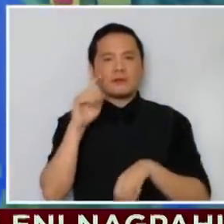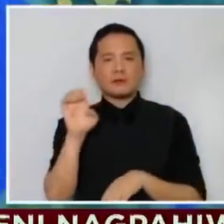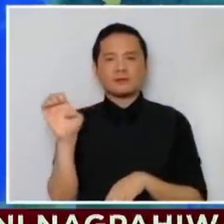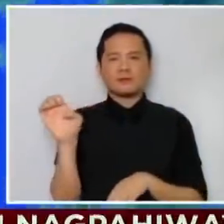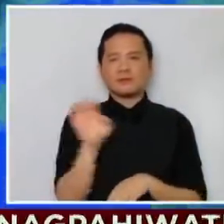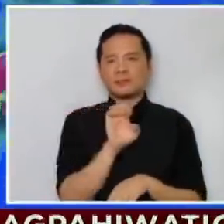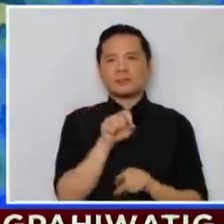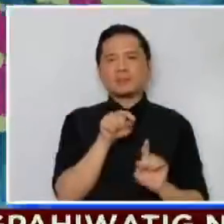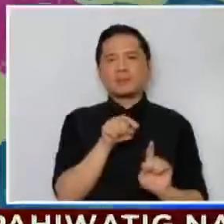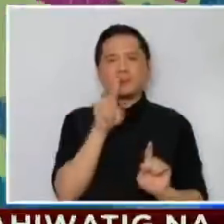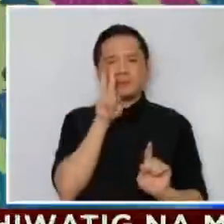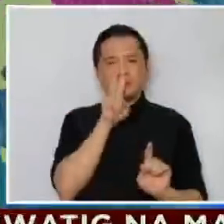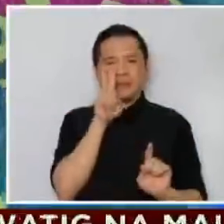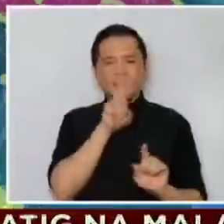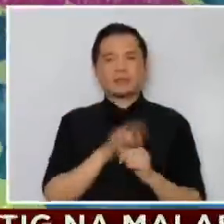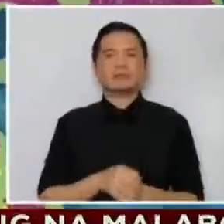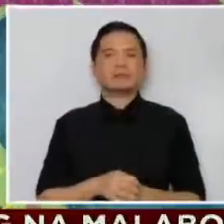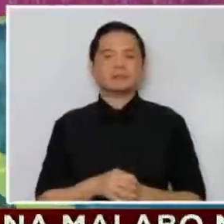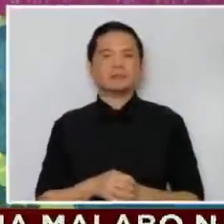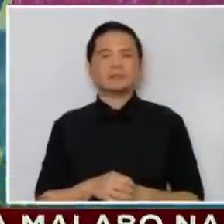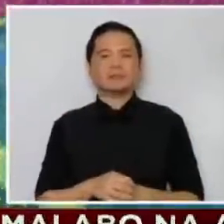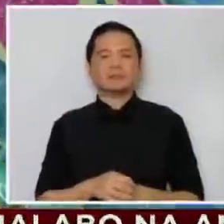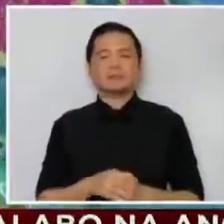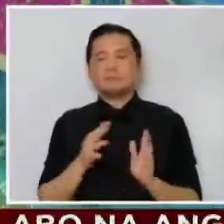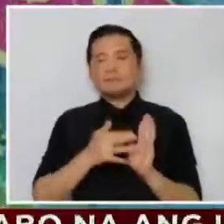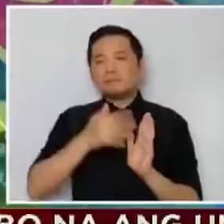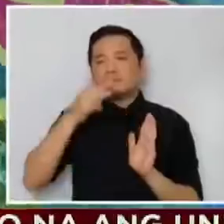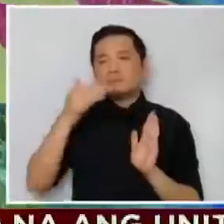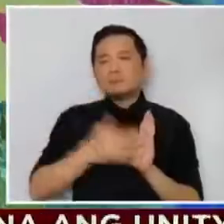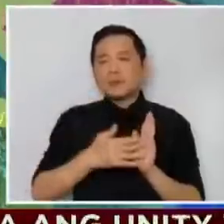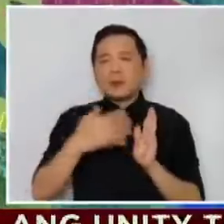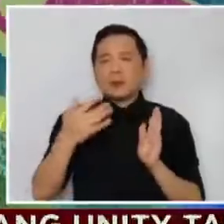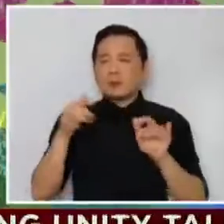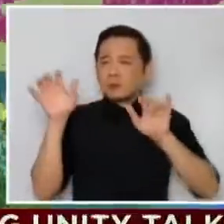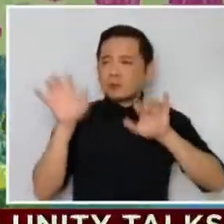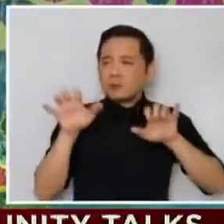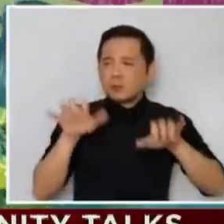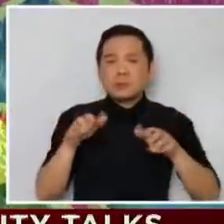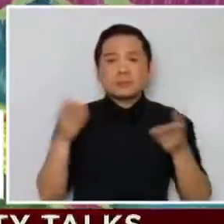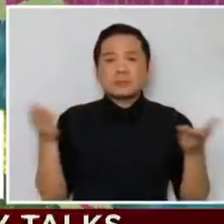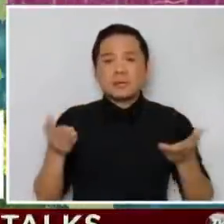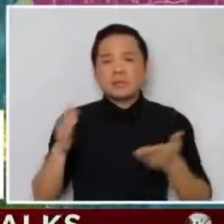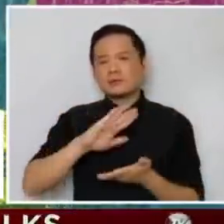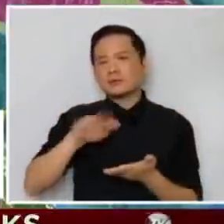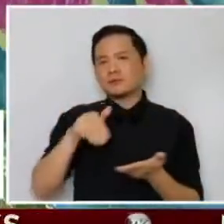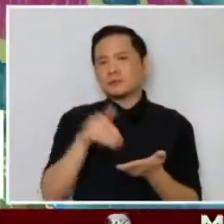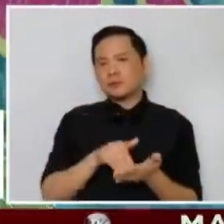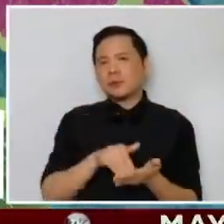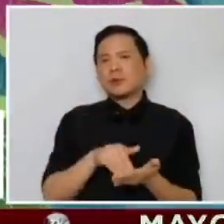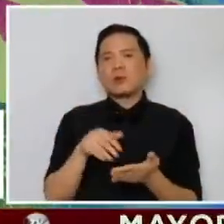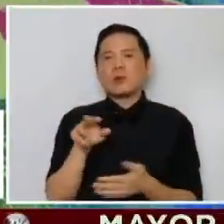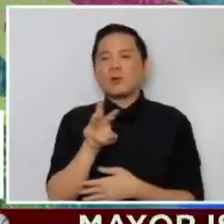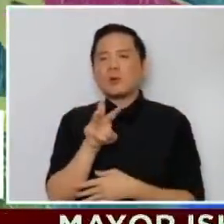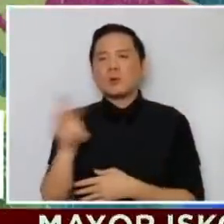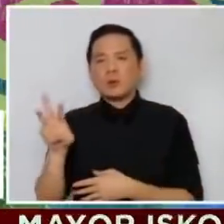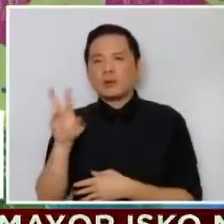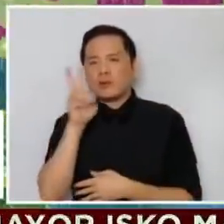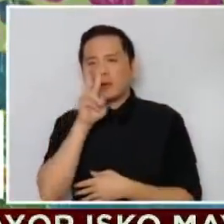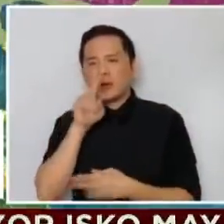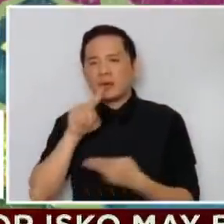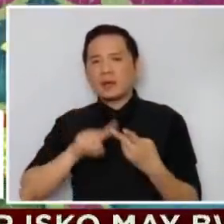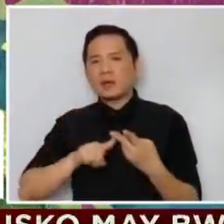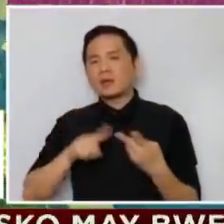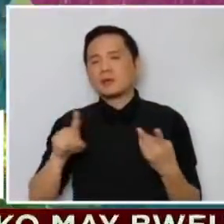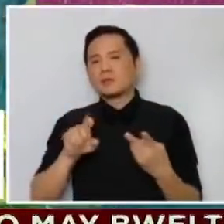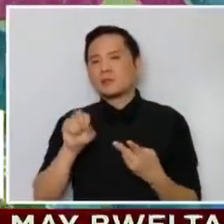Visayas. Makakaasa rin ng paminsan-minsang malakas na ulan ang Central at Western Visayas, Surigao, Bicol Region, pati